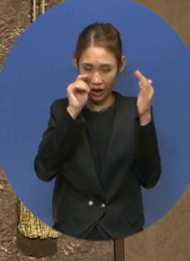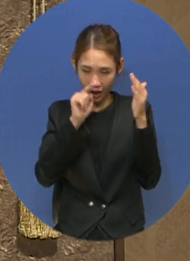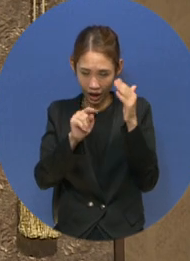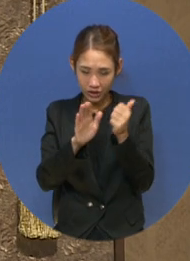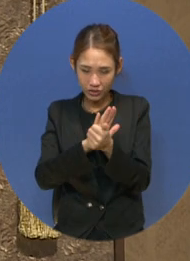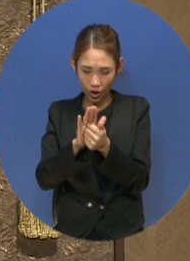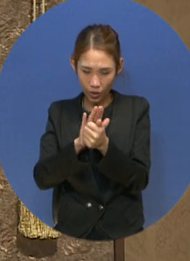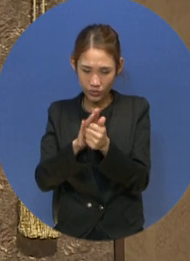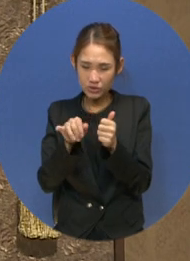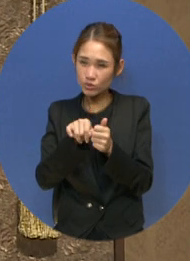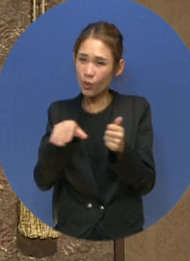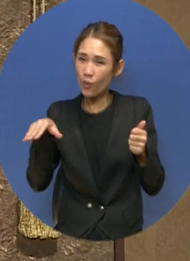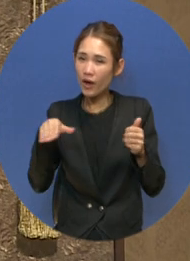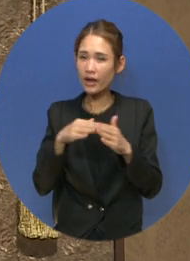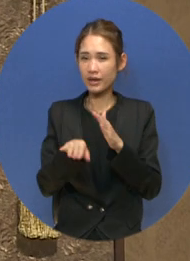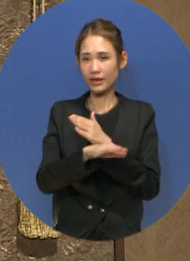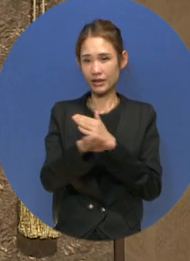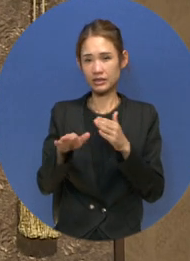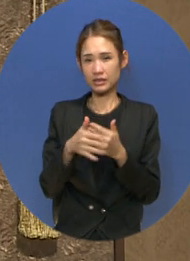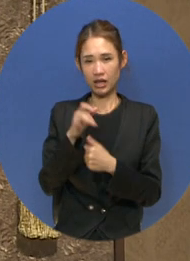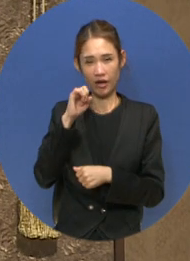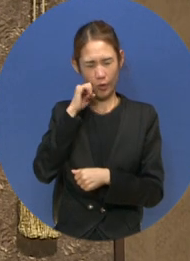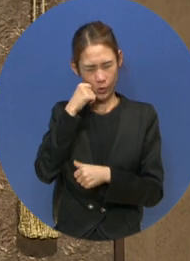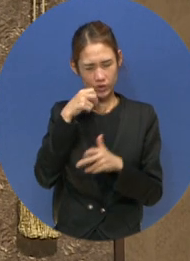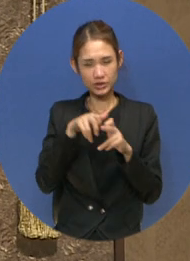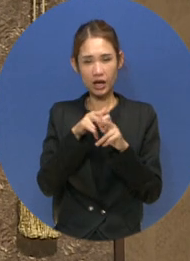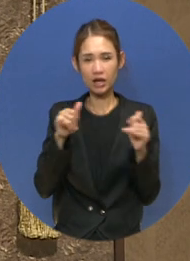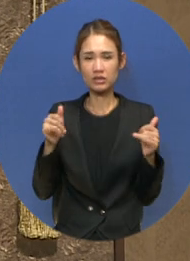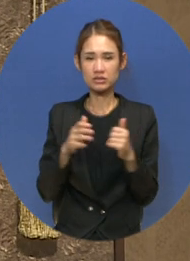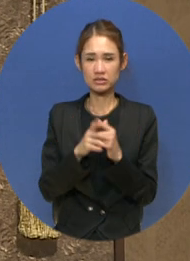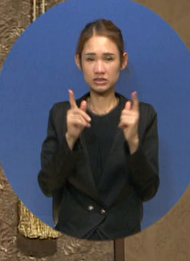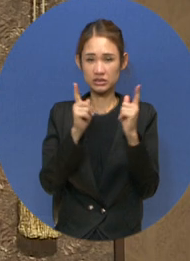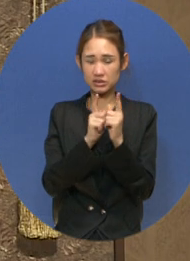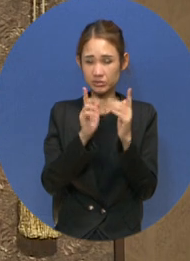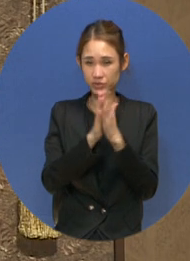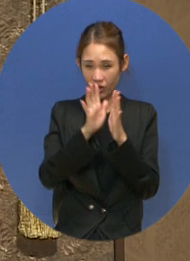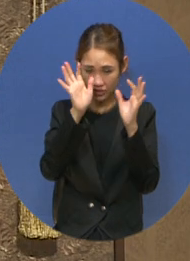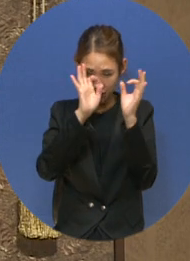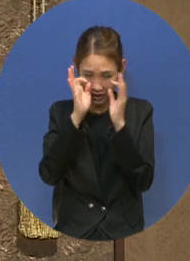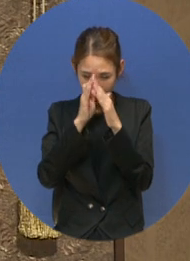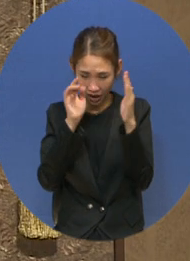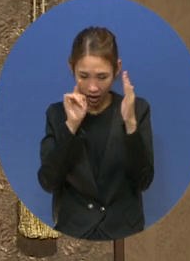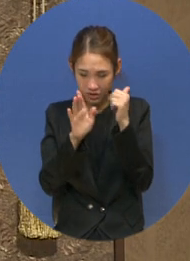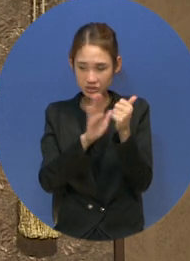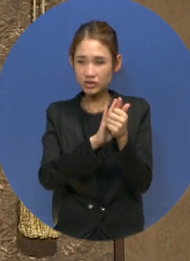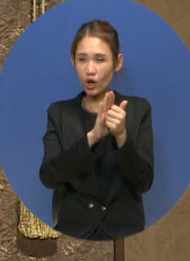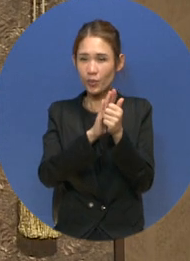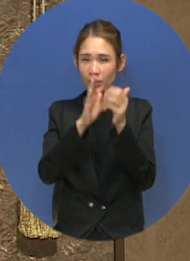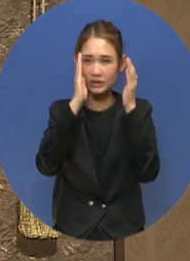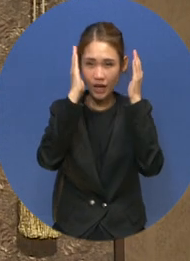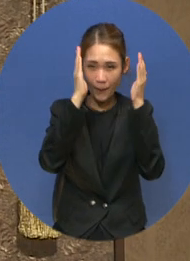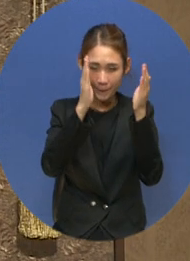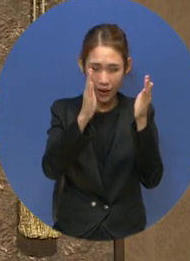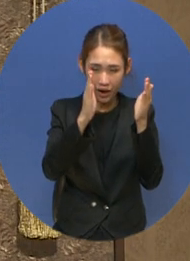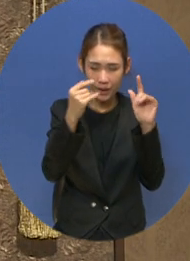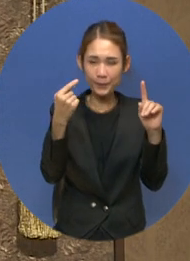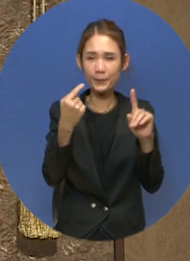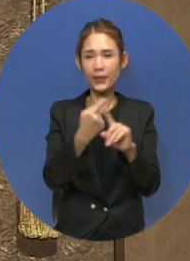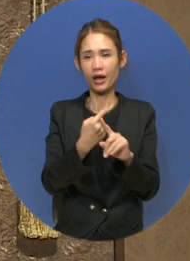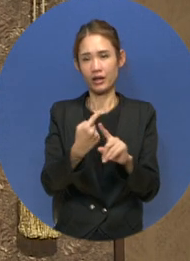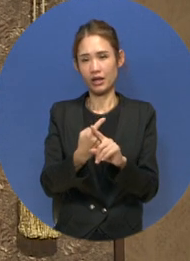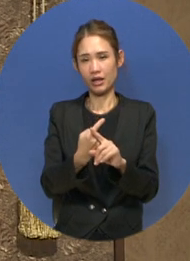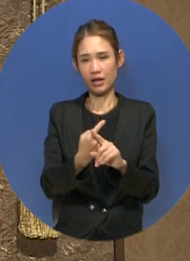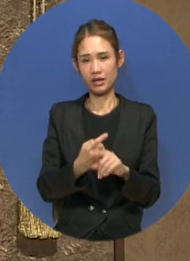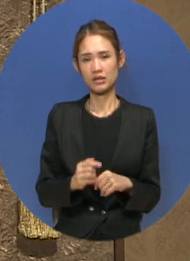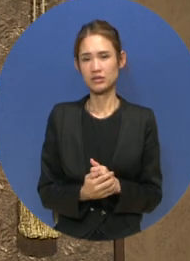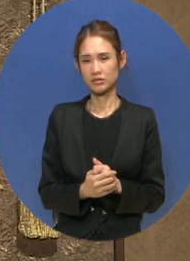함께 소외계층이나 어려운 그런 장애인분들을 직접 찾아가는 서비스로의 어떤 방향 전환, 그런 부분들의